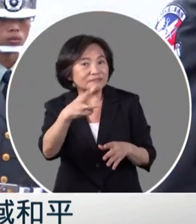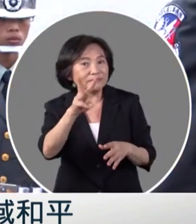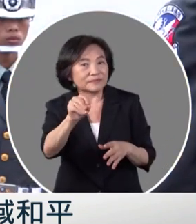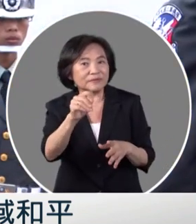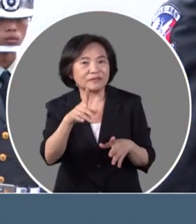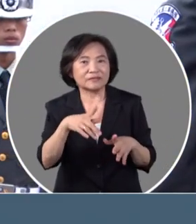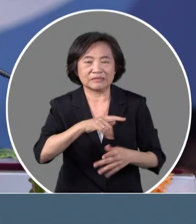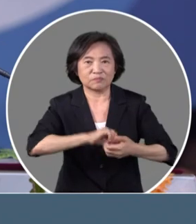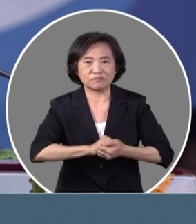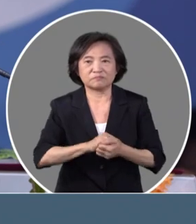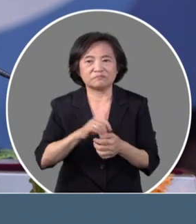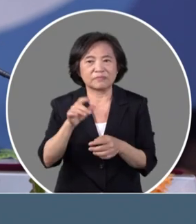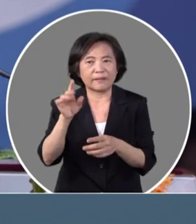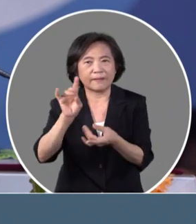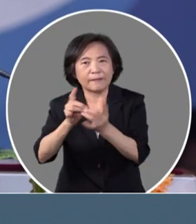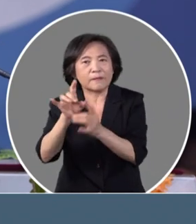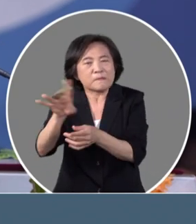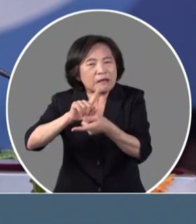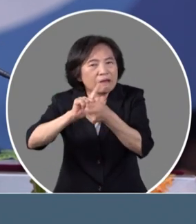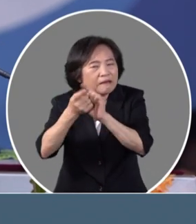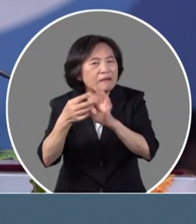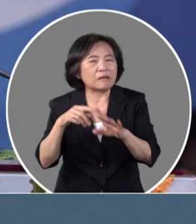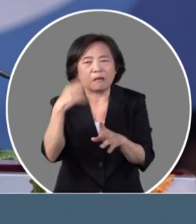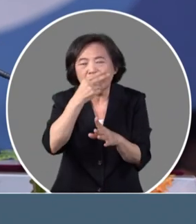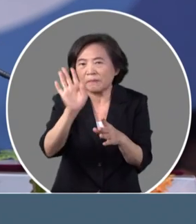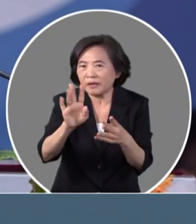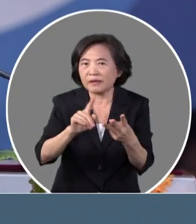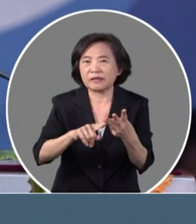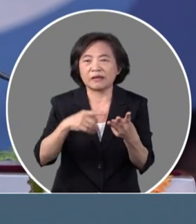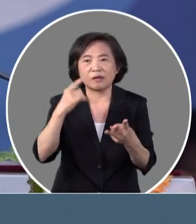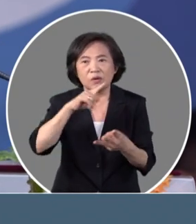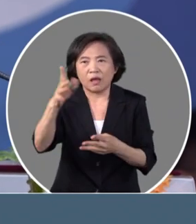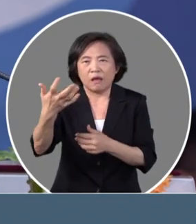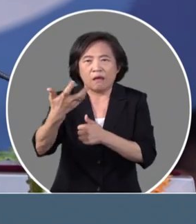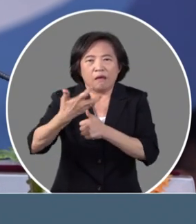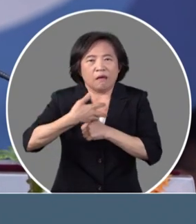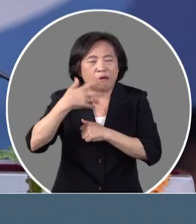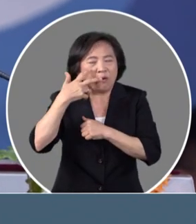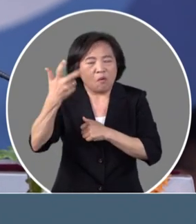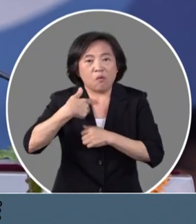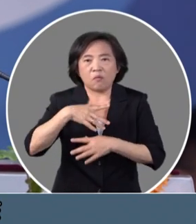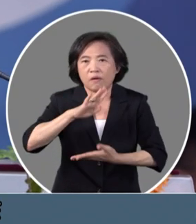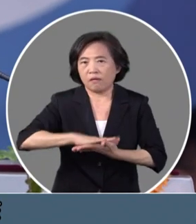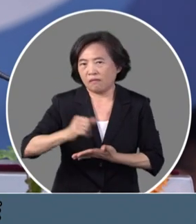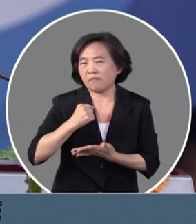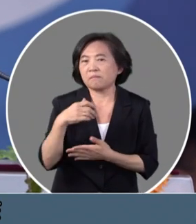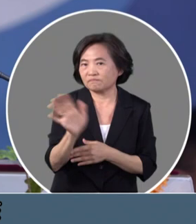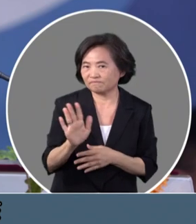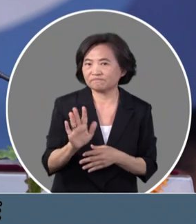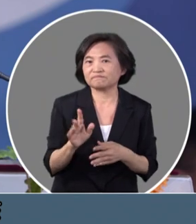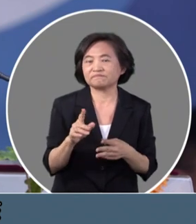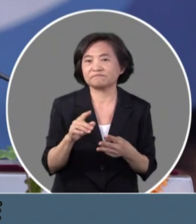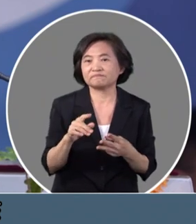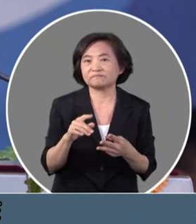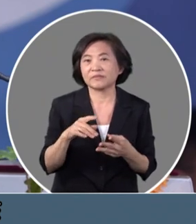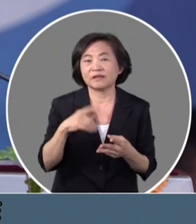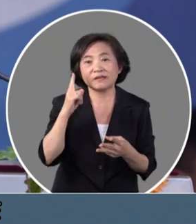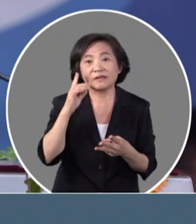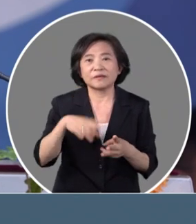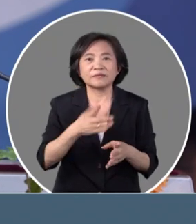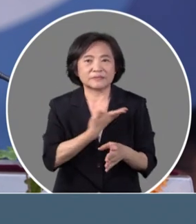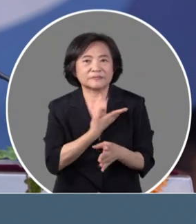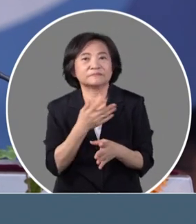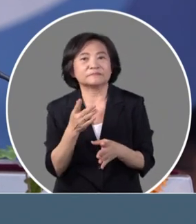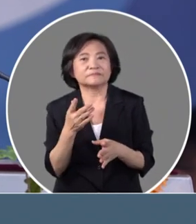定。 不挑衅，不冒进，在压力下也不屈服，和全球民主国家深化合